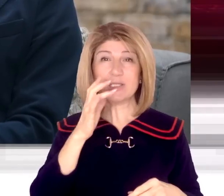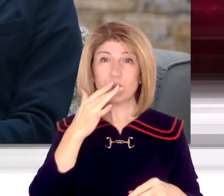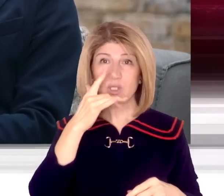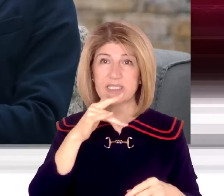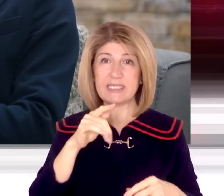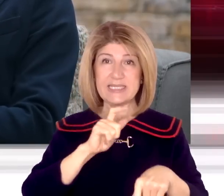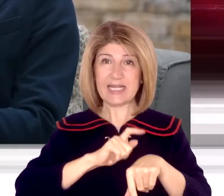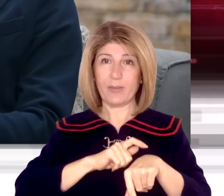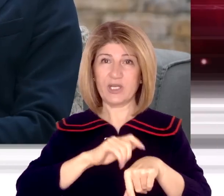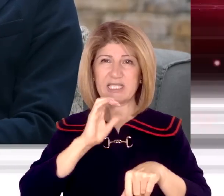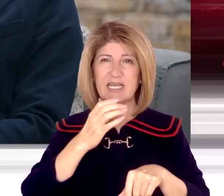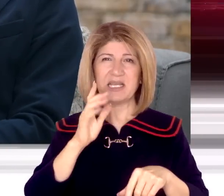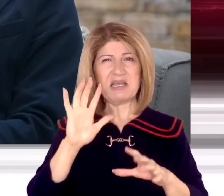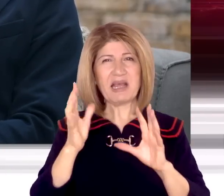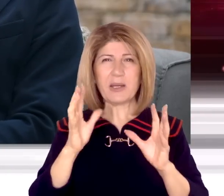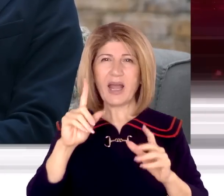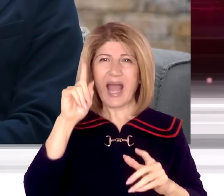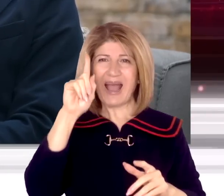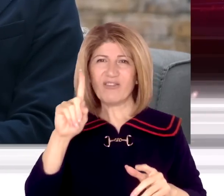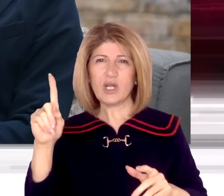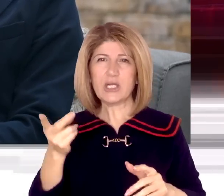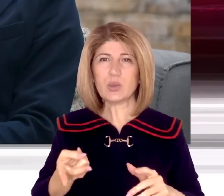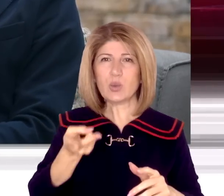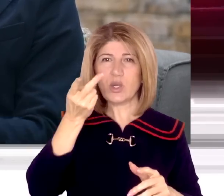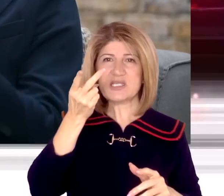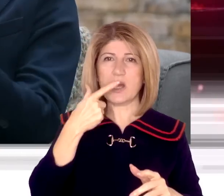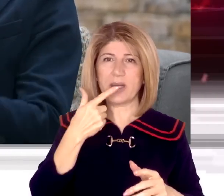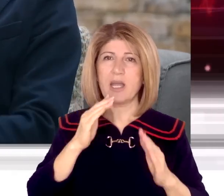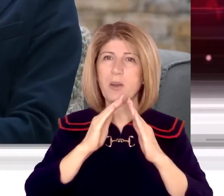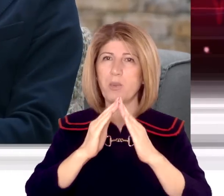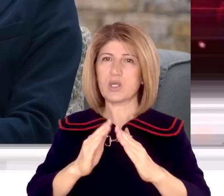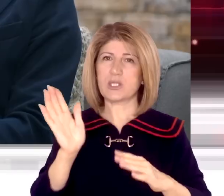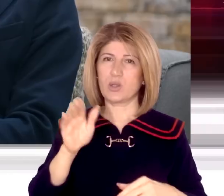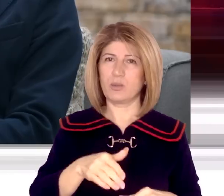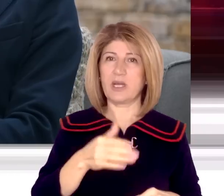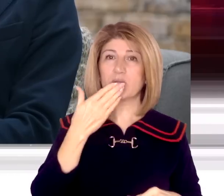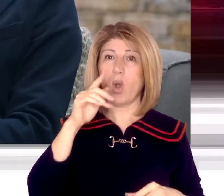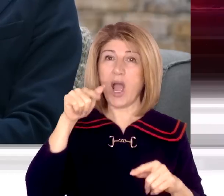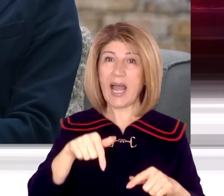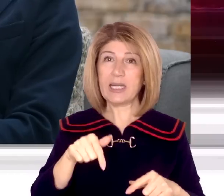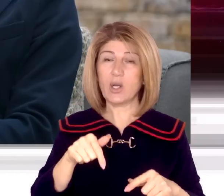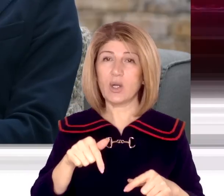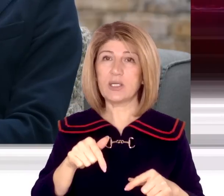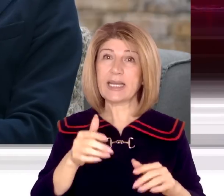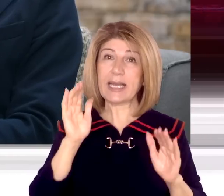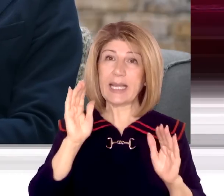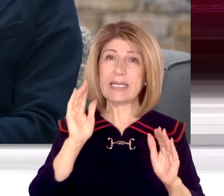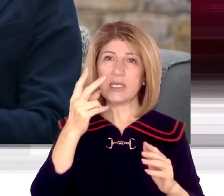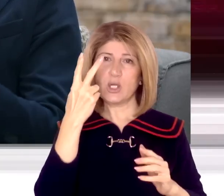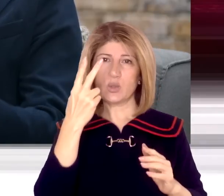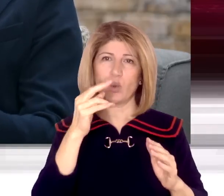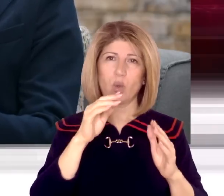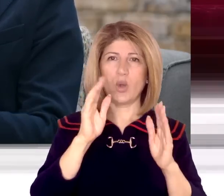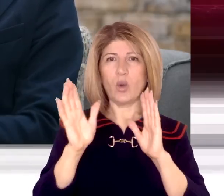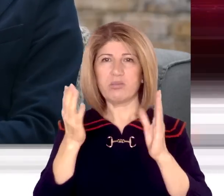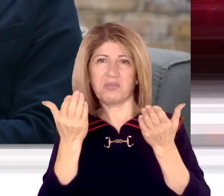الکترونیکی از زمانی که تقریبا اوایل دهه 2000 که به بازار اومد تا به الان خیلی دو